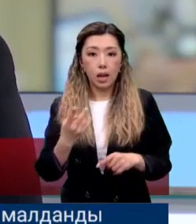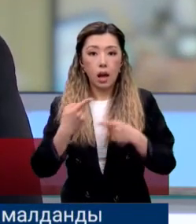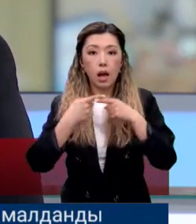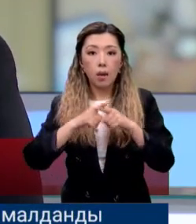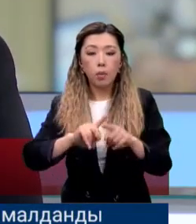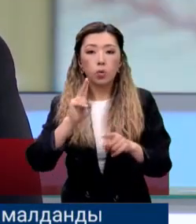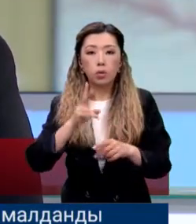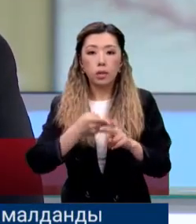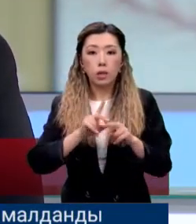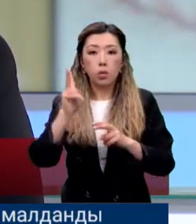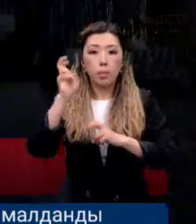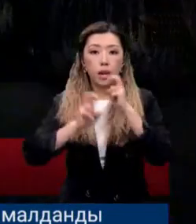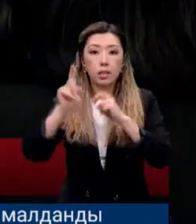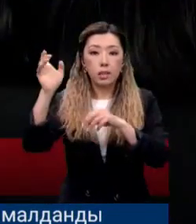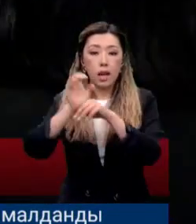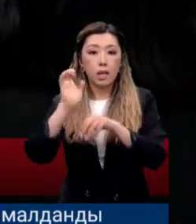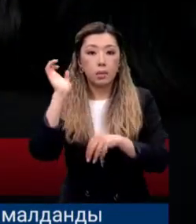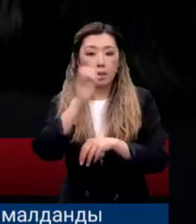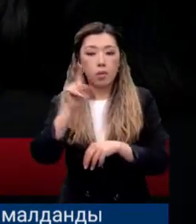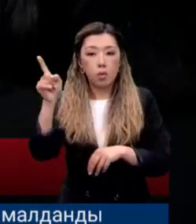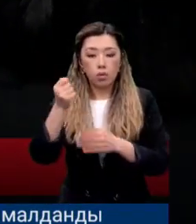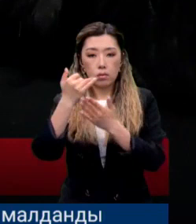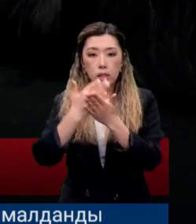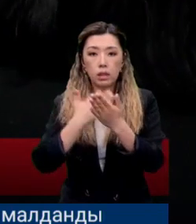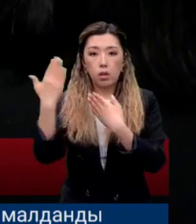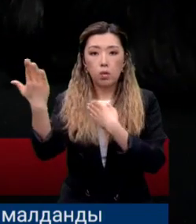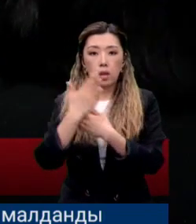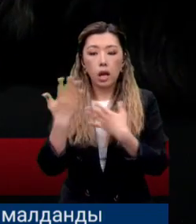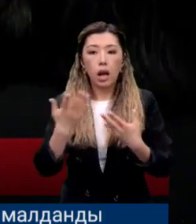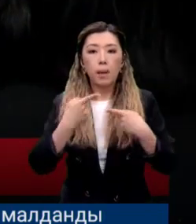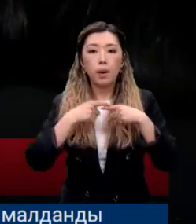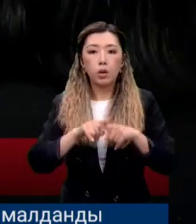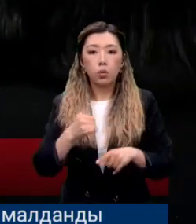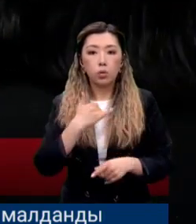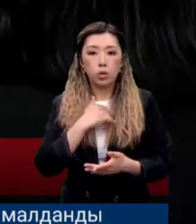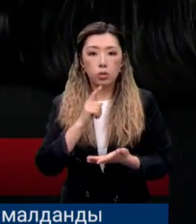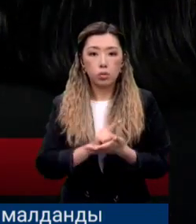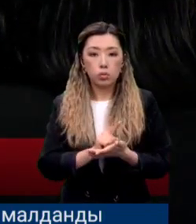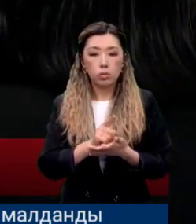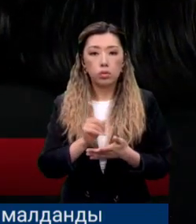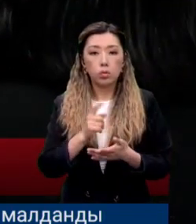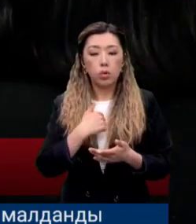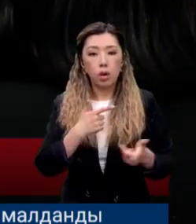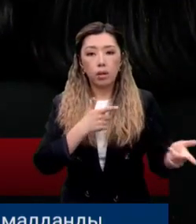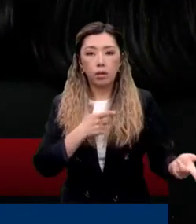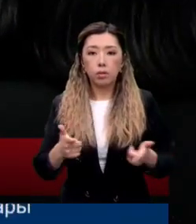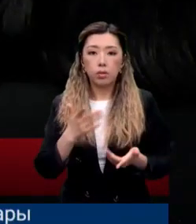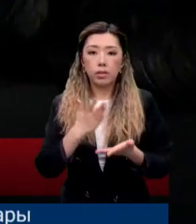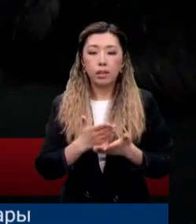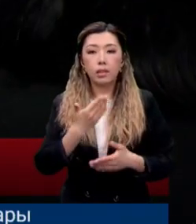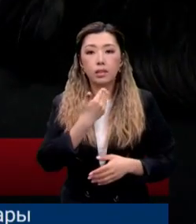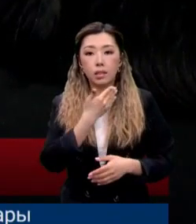сам производитель, компания Novartis. Они смотрят, что база насколько готова к применению этого